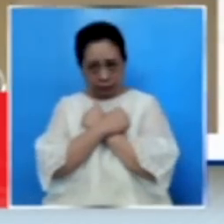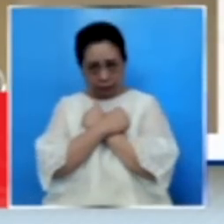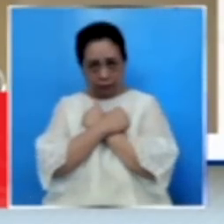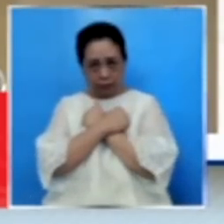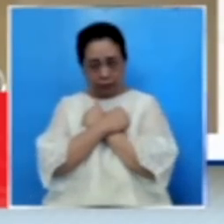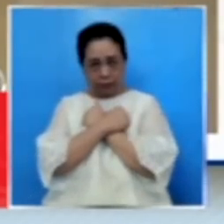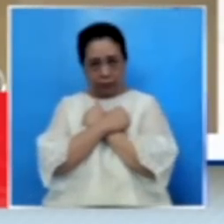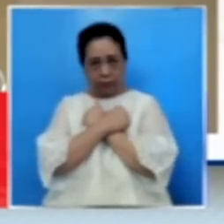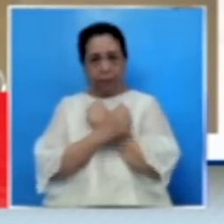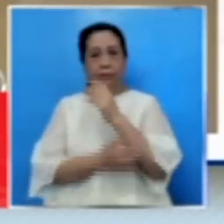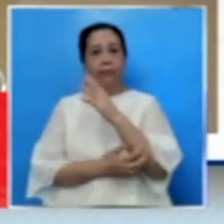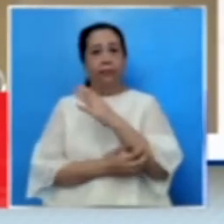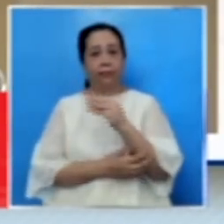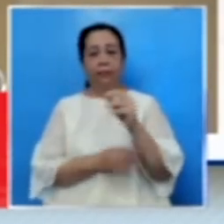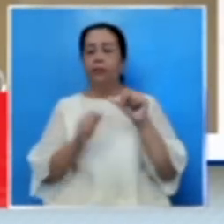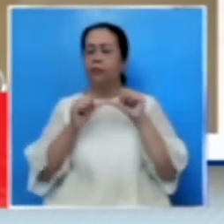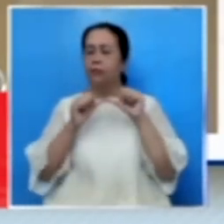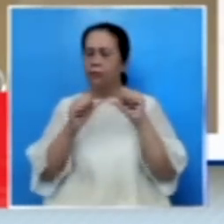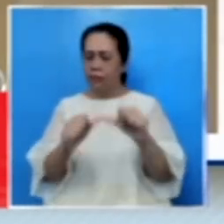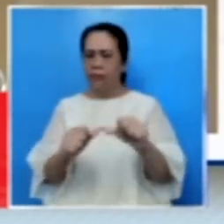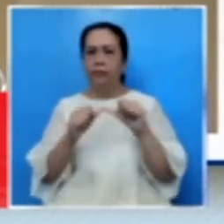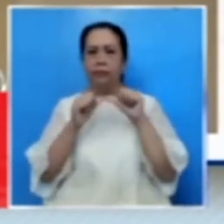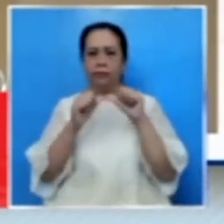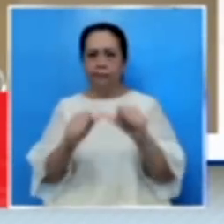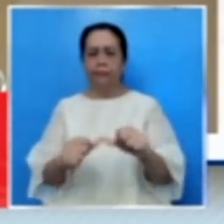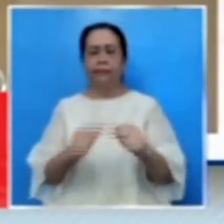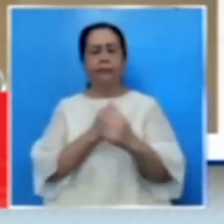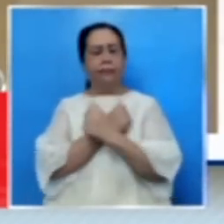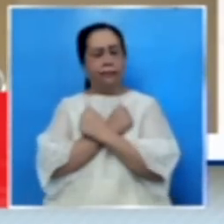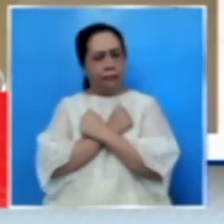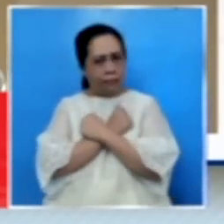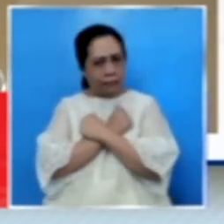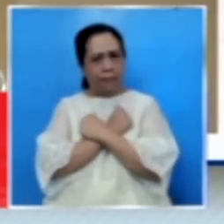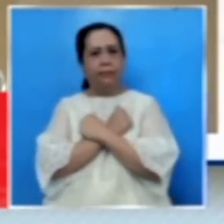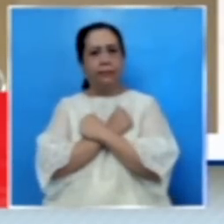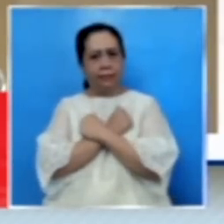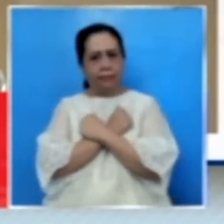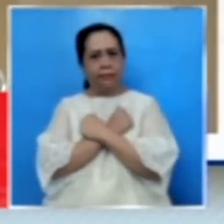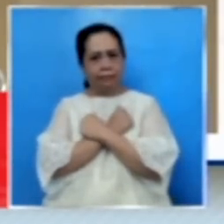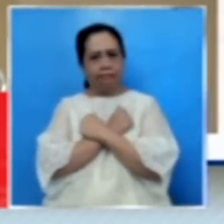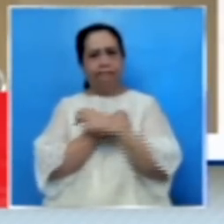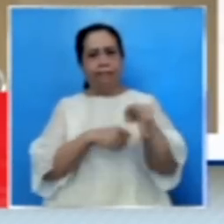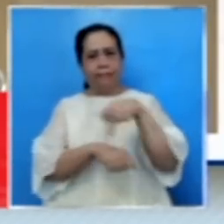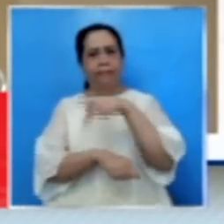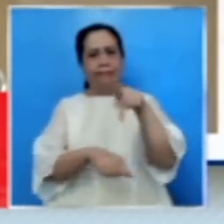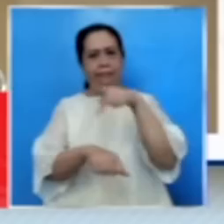at patuloy nating mamahalin ang Pilipinas